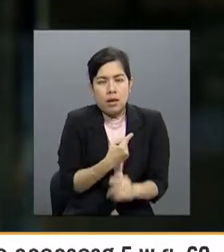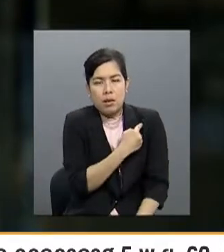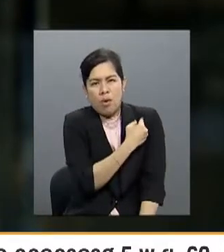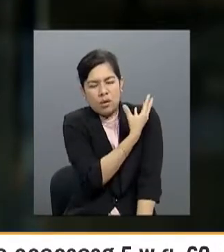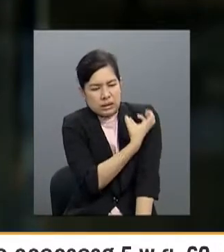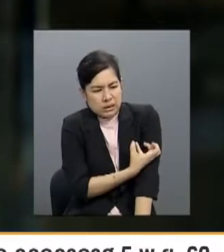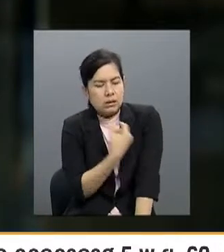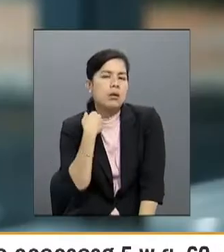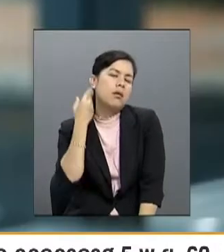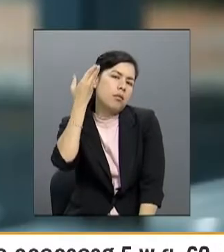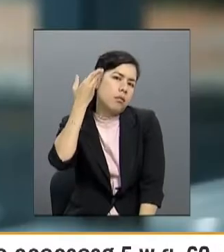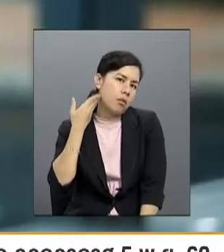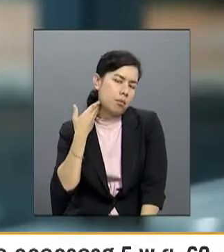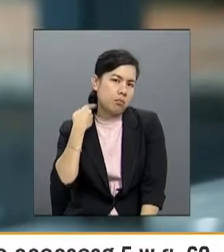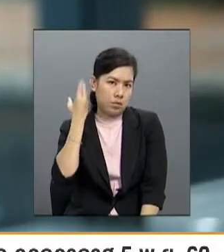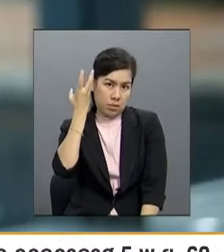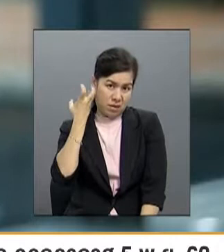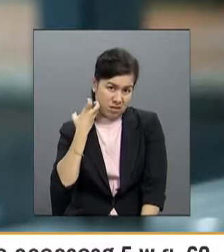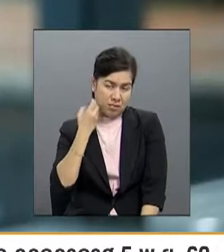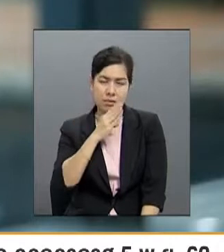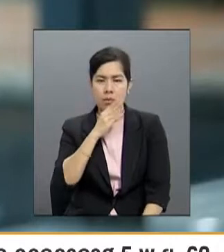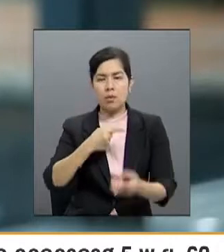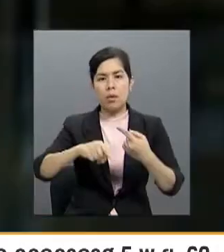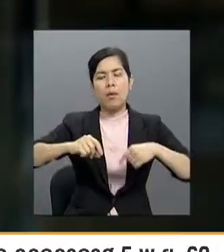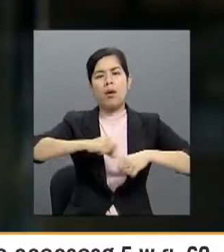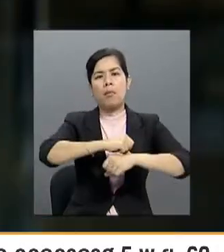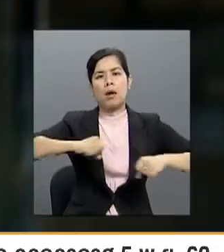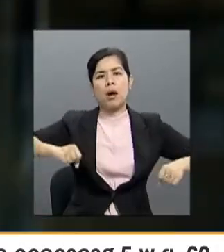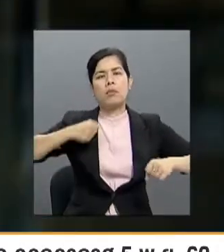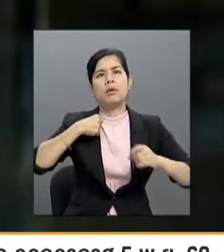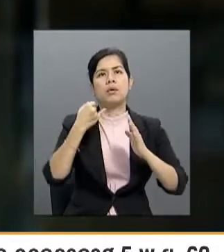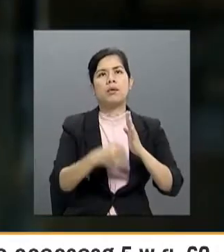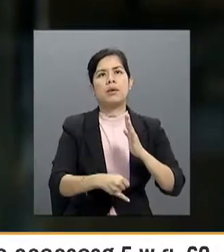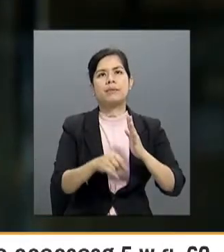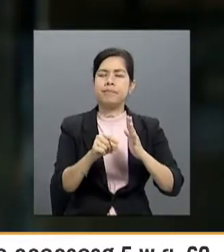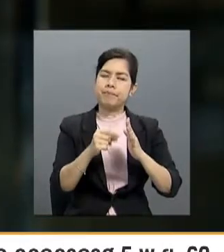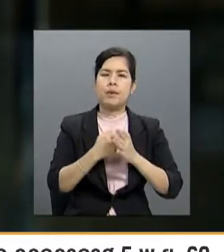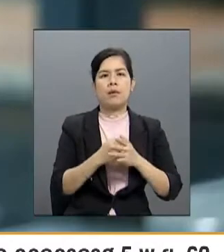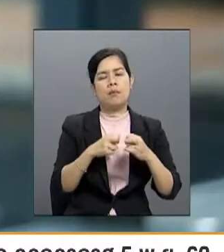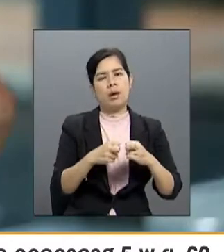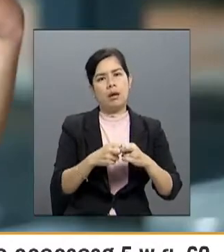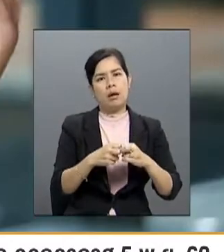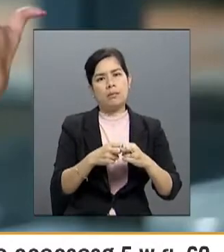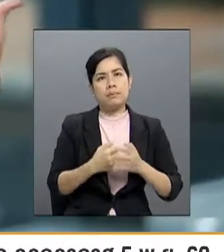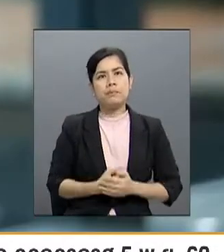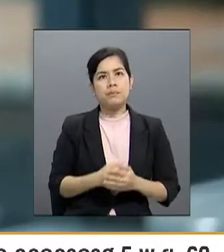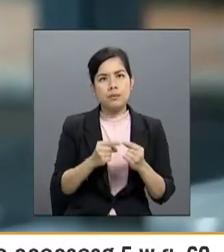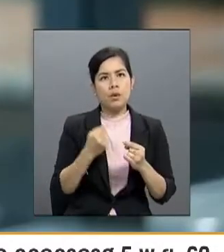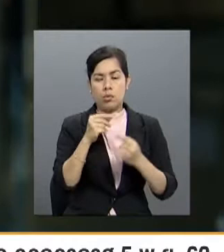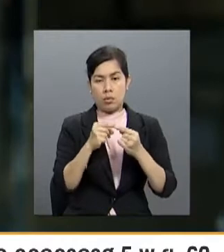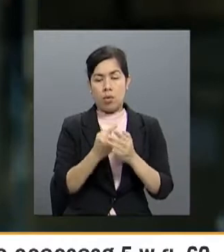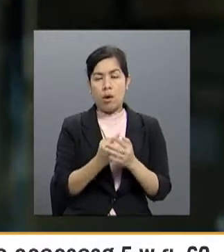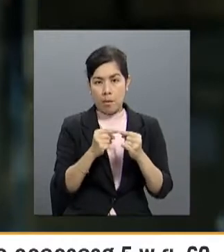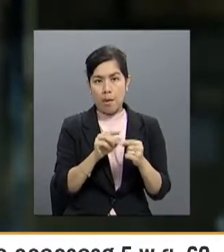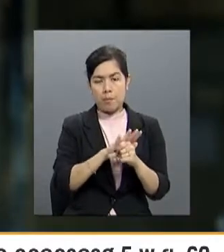ามเนื้อคอบ่าไหล่อยู่แล้วบางทีเราไปออกกำลังกายด้วยท่าทางที่ผิดแทนที่จะได้ประโยชน์กลับไปซ้ำเติมมันอีก ทำให้ ม ัน ยิ่งปวดมากขึ้น